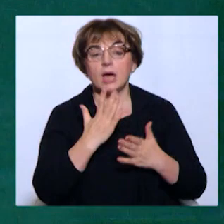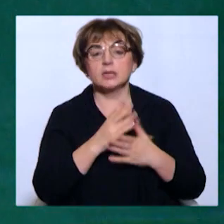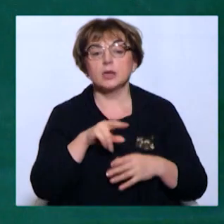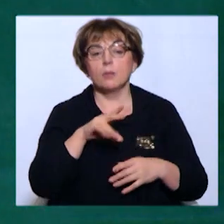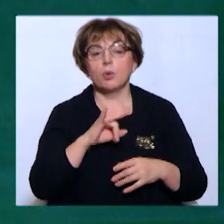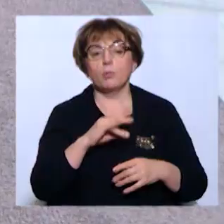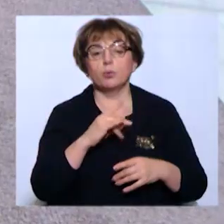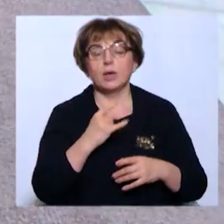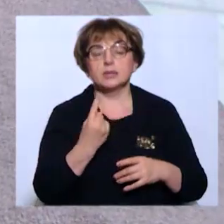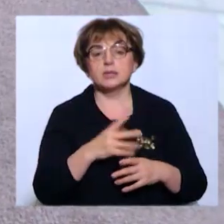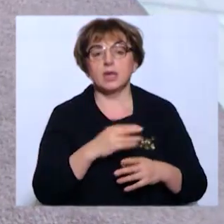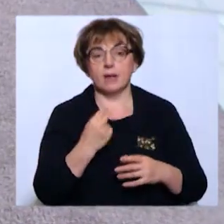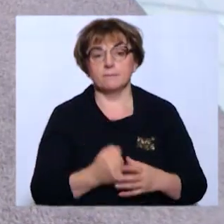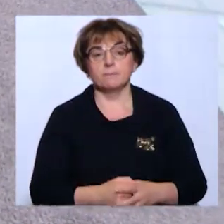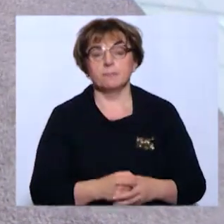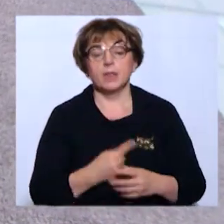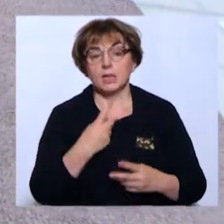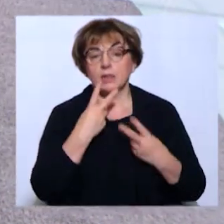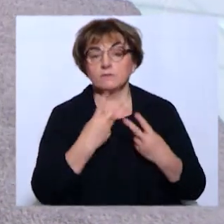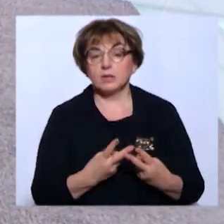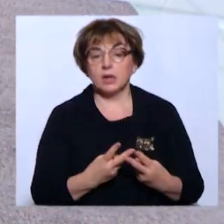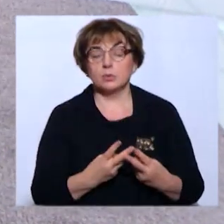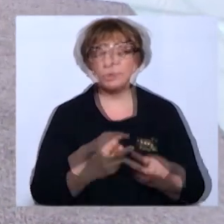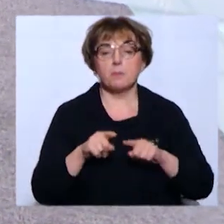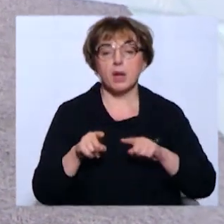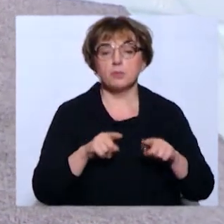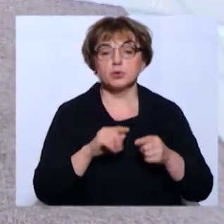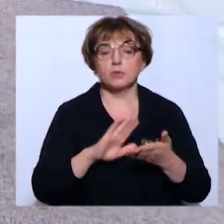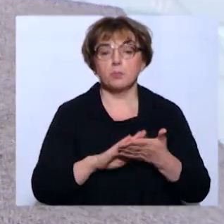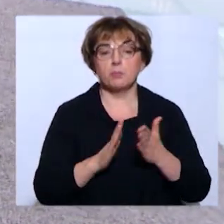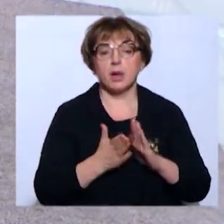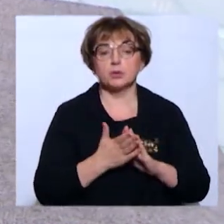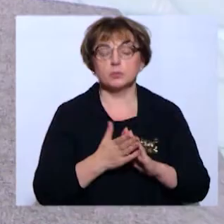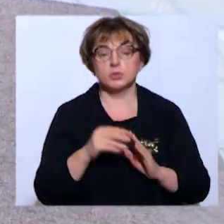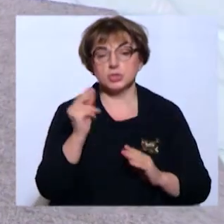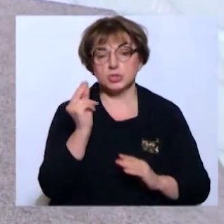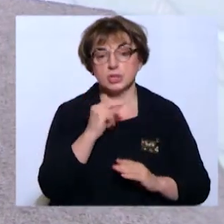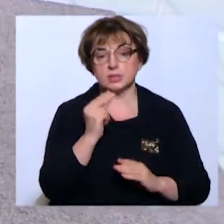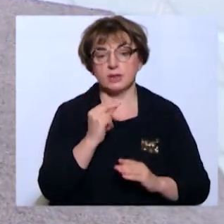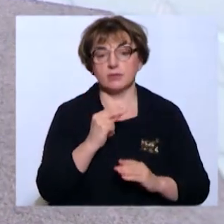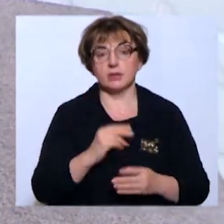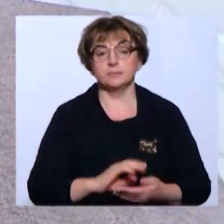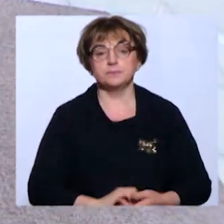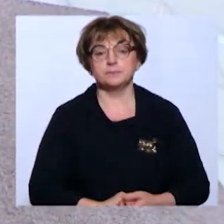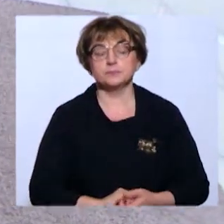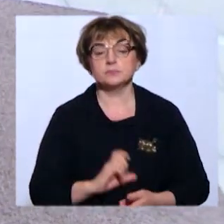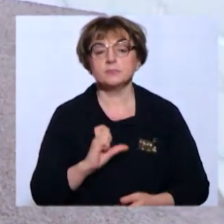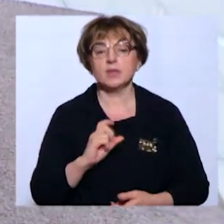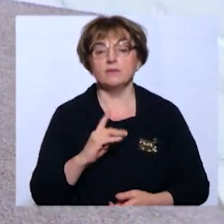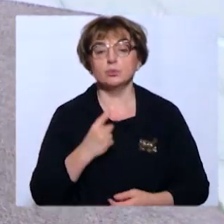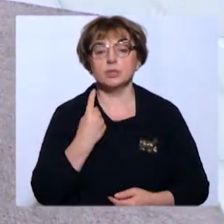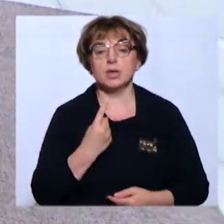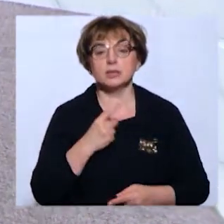პოპულაცია. განვიხილოთ ევოლუციის მამოძრავებელი ფაქტორების შესწავლა. ევოლუციის